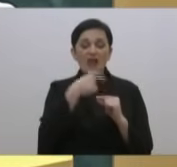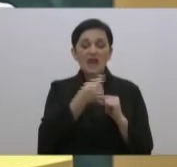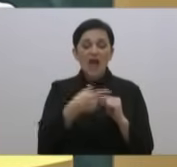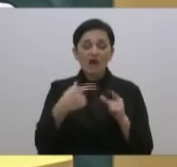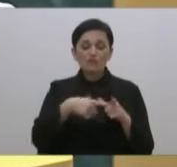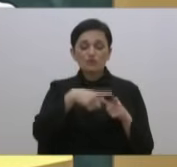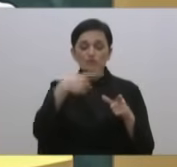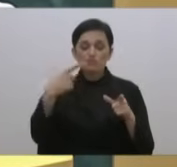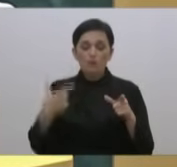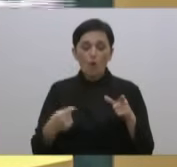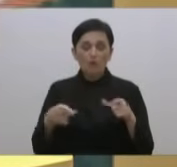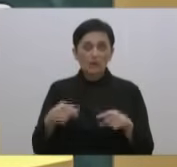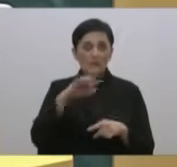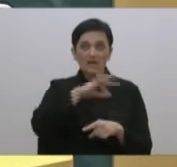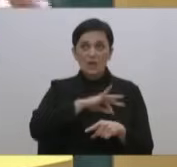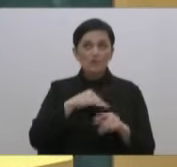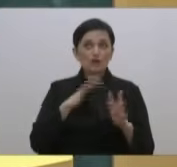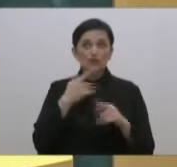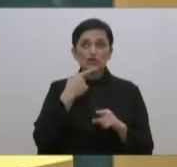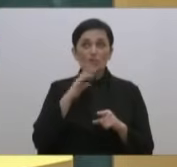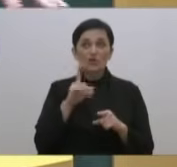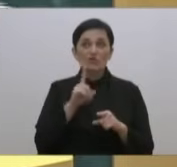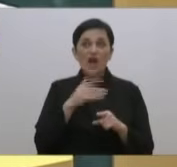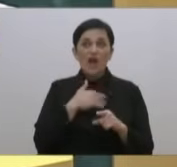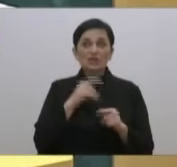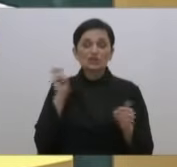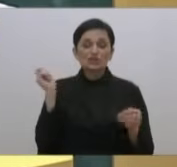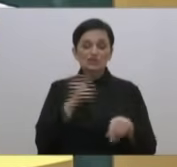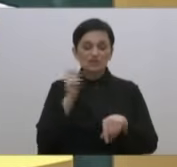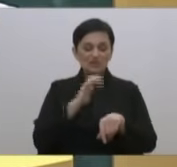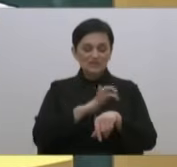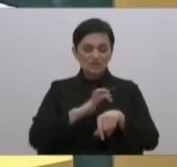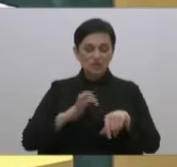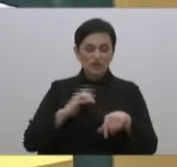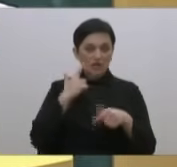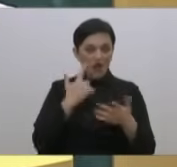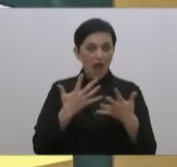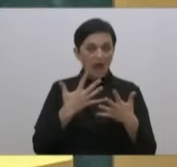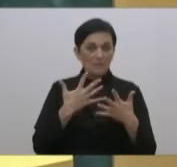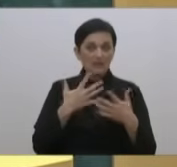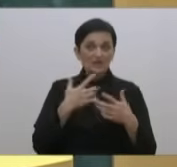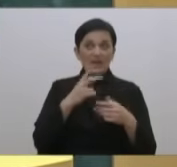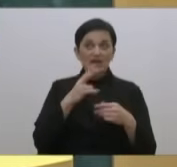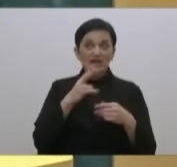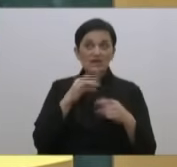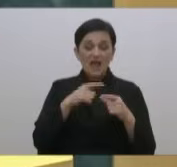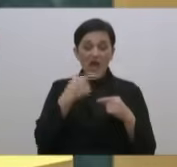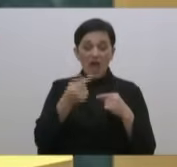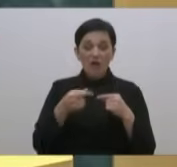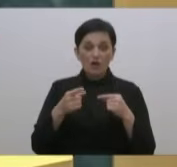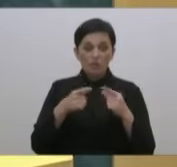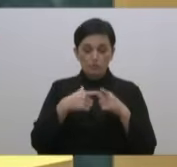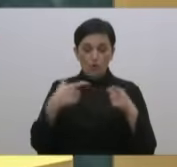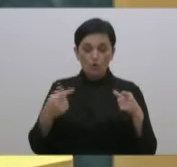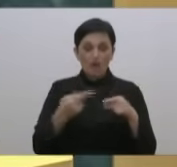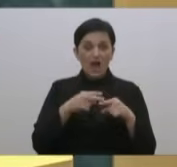გამოიყენება, შემთხვევით არ ვამბობ ამას, თუმცა მათ უნდათ რომ რაღაც ჭინჭის სუსხავი ეფექტი კონდეს იმ ლეღვის ფოთლს, მაგრამ ეს ხო